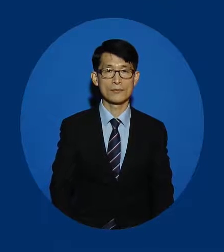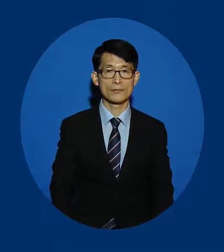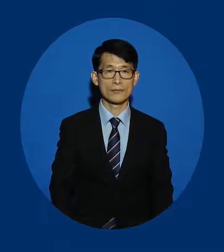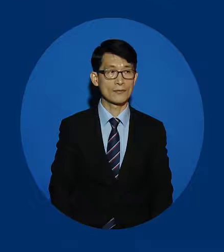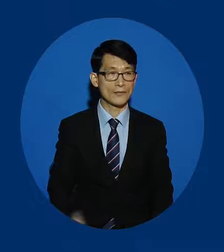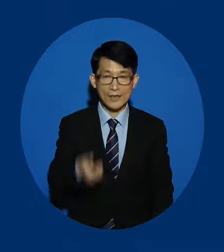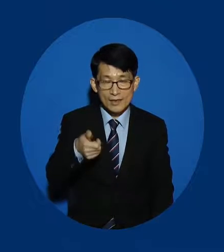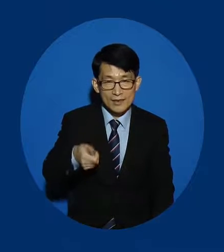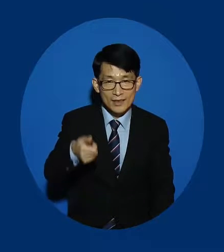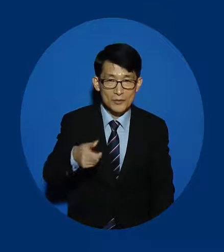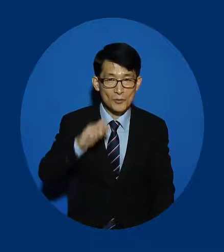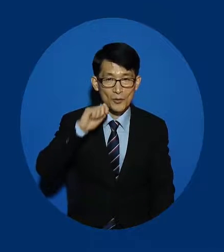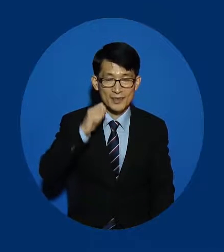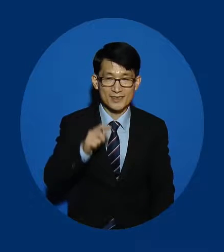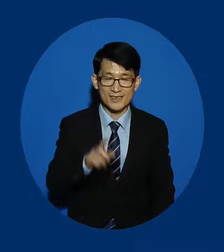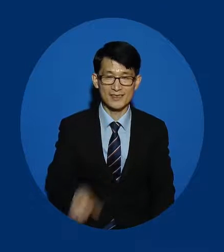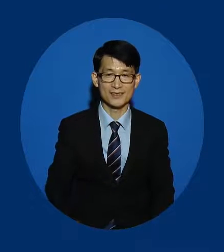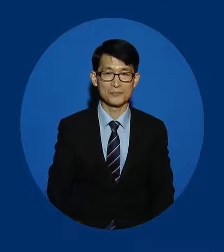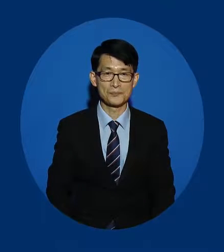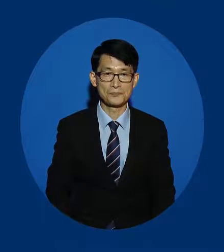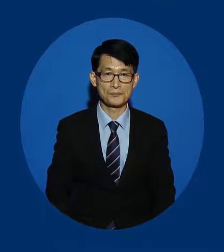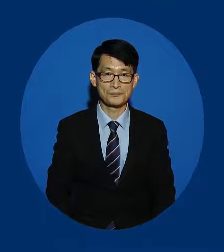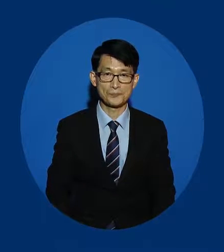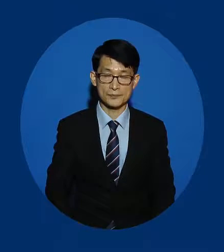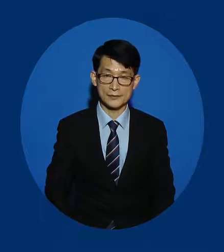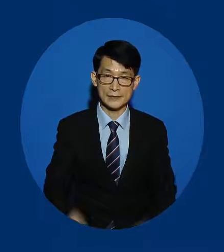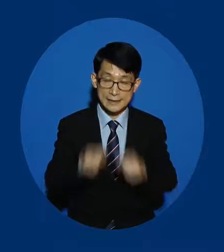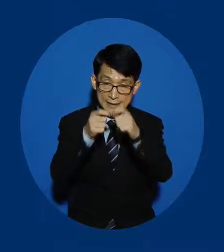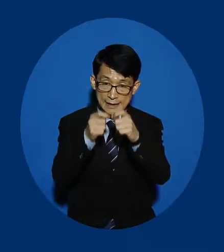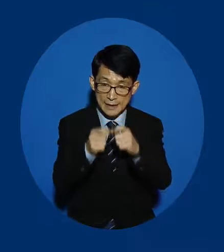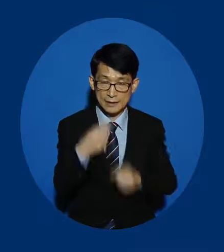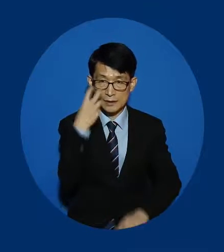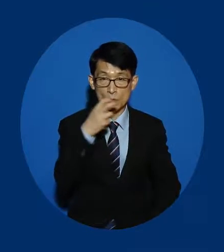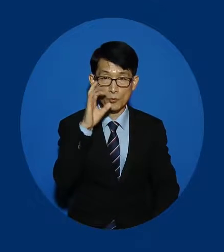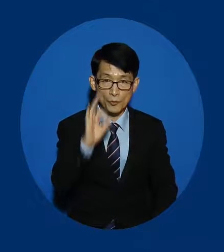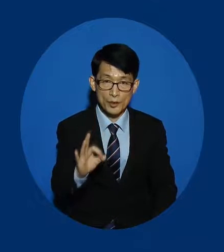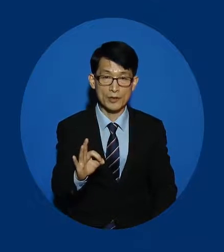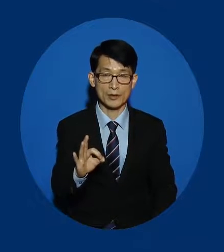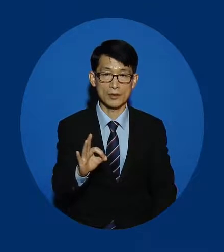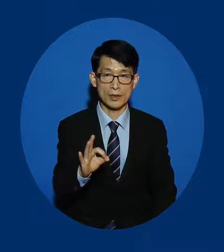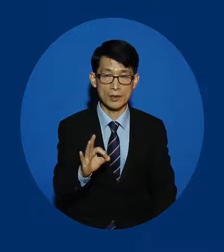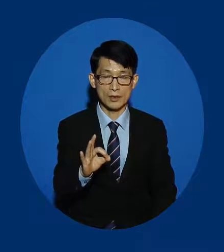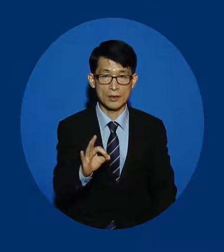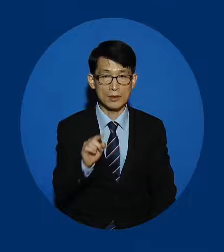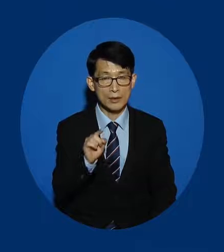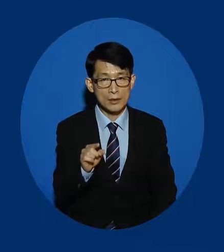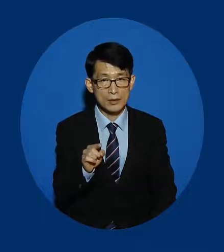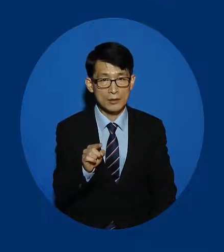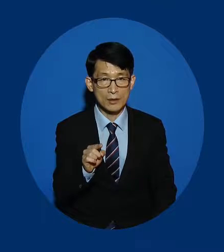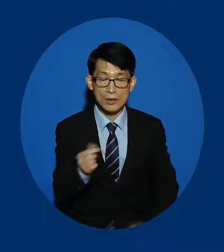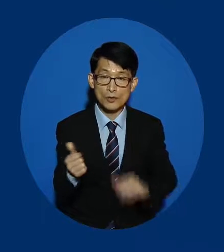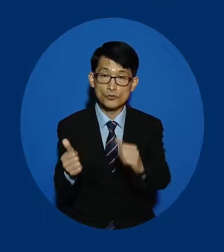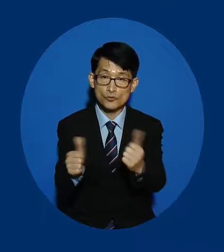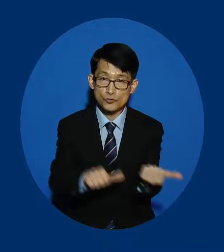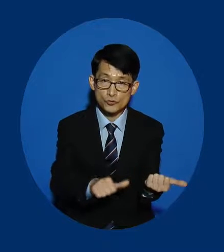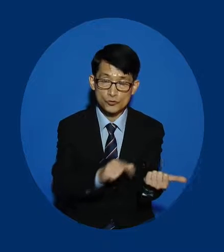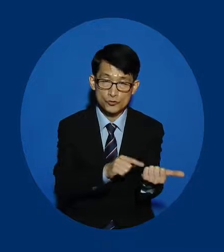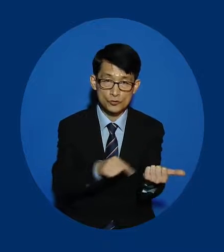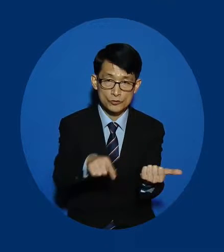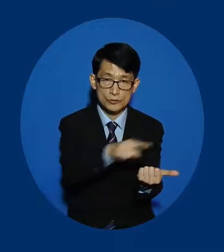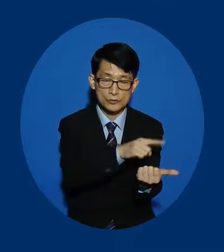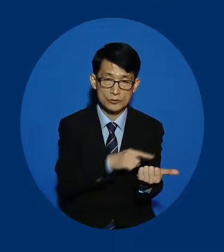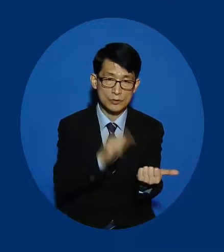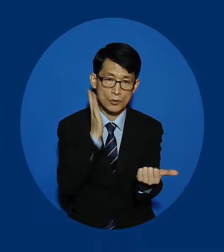제가 이게 잘 안 먹어서 좀 더 그 들여다보면 또 재미있는 사실이 이 사망자 중에 청각장애인 비율이